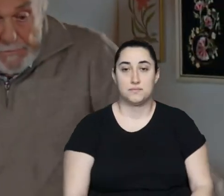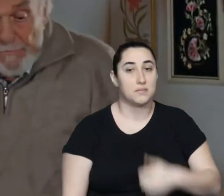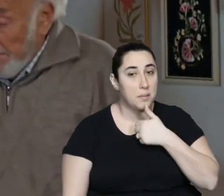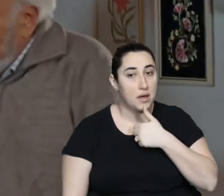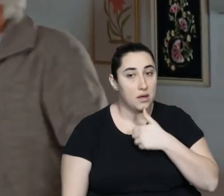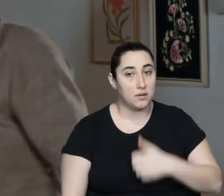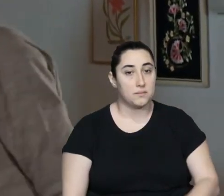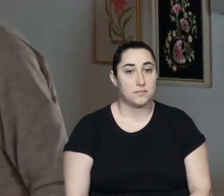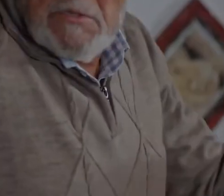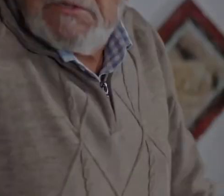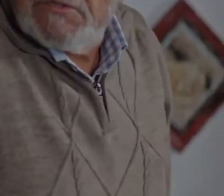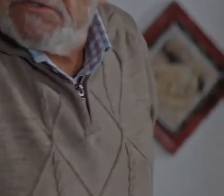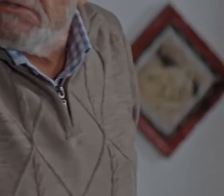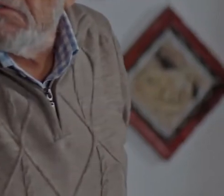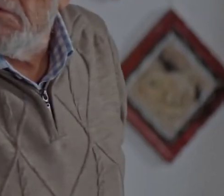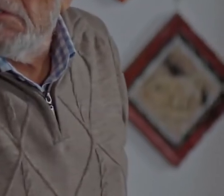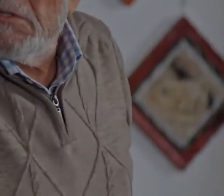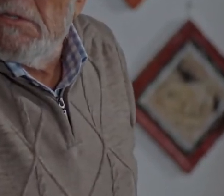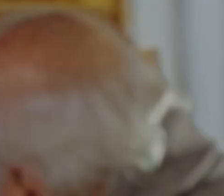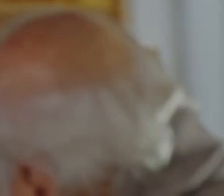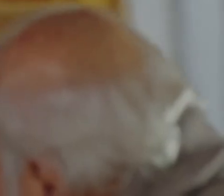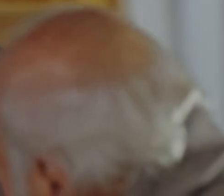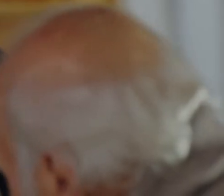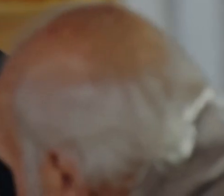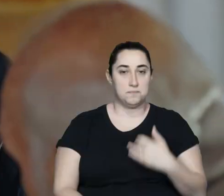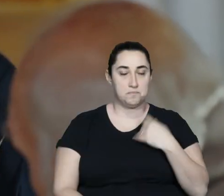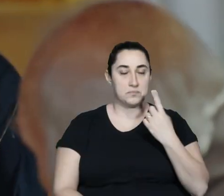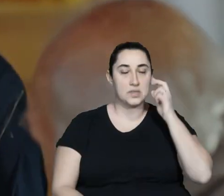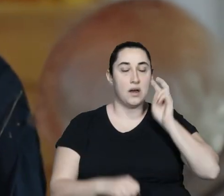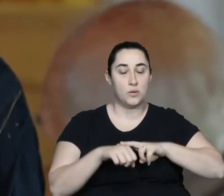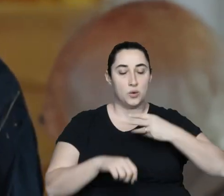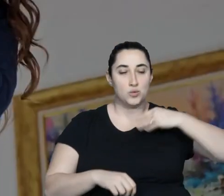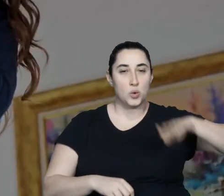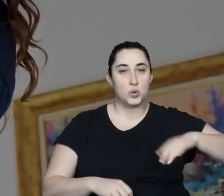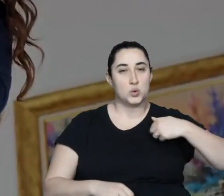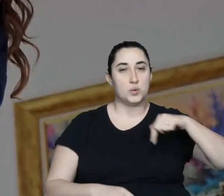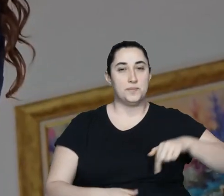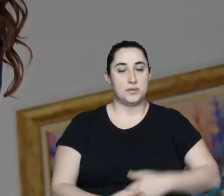Baba. Kolundan tuttu. Aysu dinliyor. Ben bir şey hatırlıyorum çocukluğuma dair.